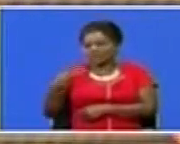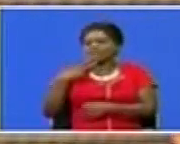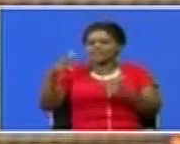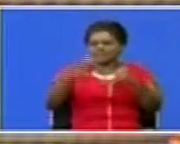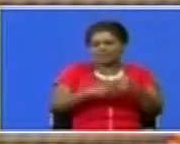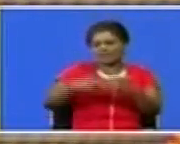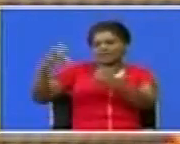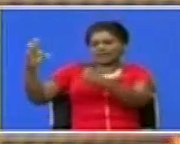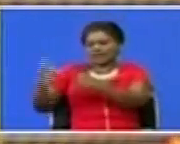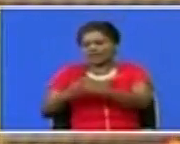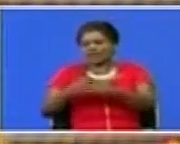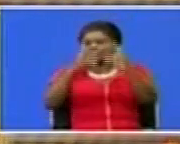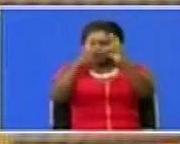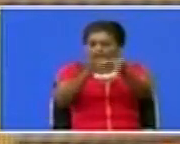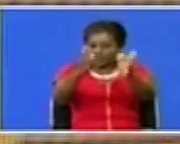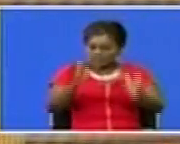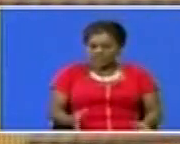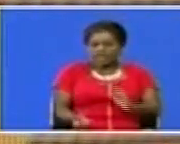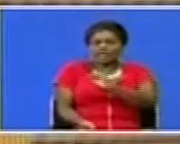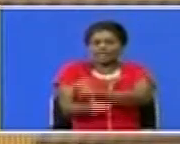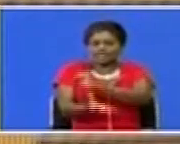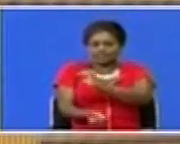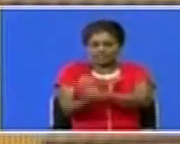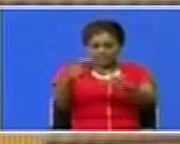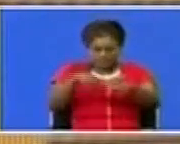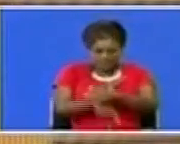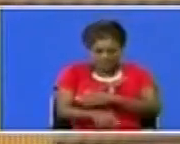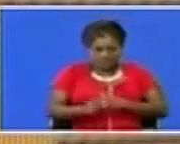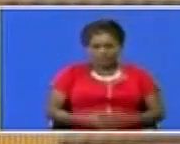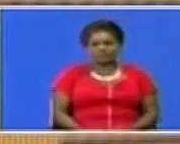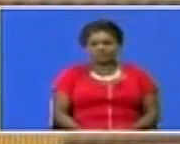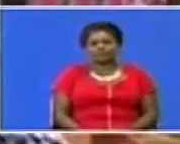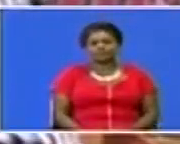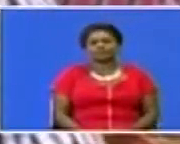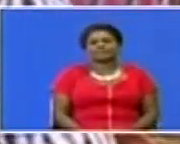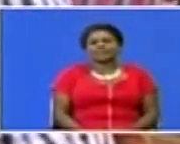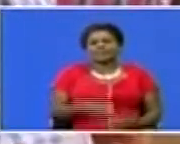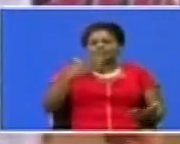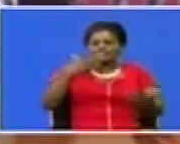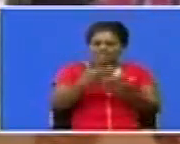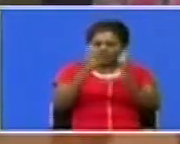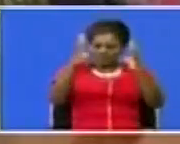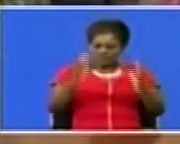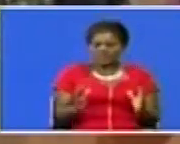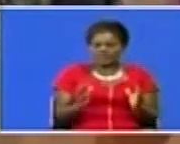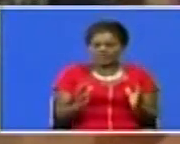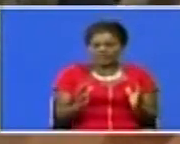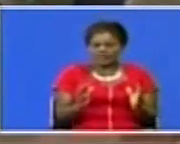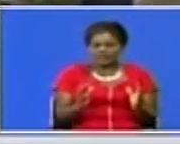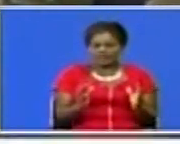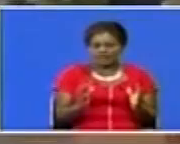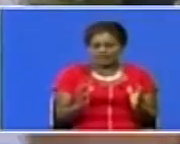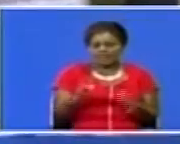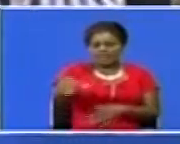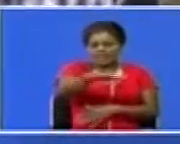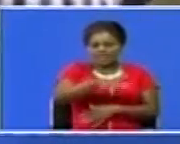1,414,708. Mwanahabari wetu Lofti Matambo anaarifu akiwa Kampala. Nama shukran studioni langoni mwa